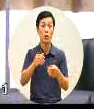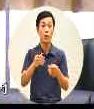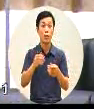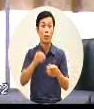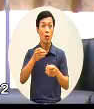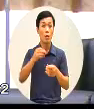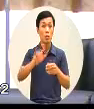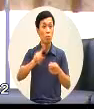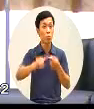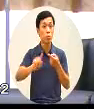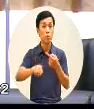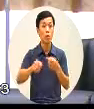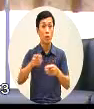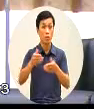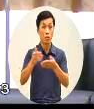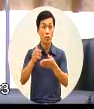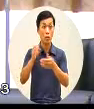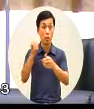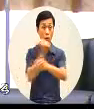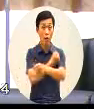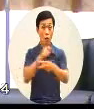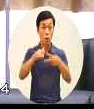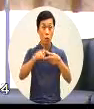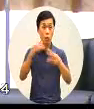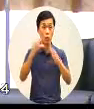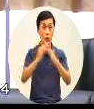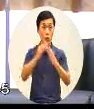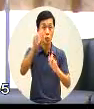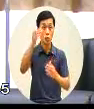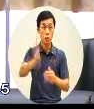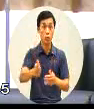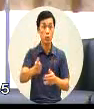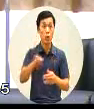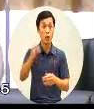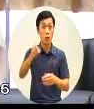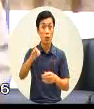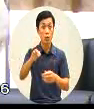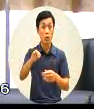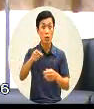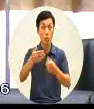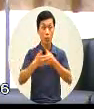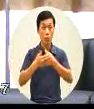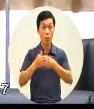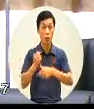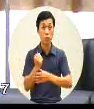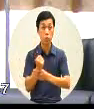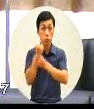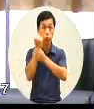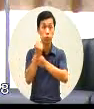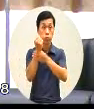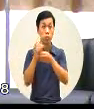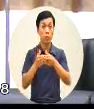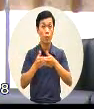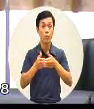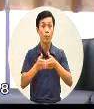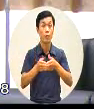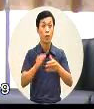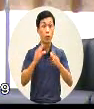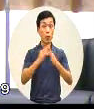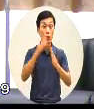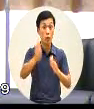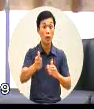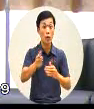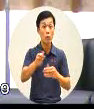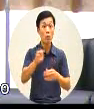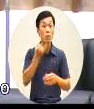那个咱的劳工局长吼，有哪有哪，迄、那个这有哪到警署一个啦吼，迄、那个局长好唔好啊？ 来来，局长。 哦，